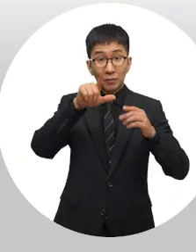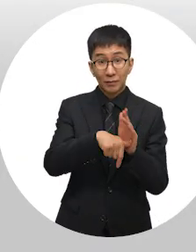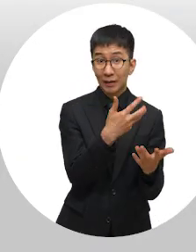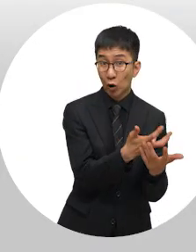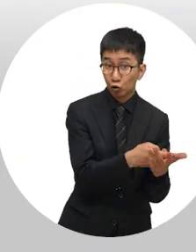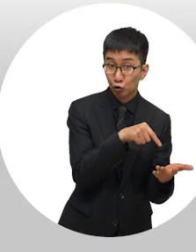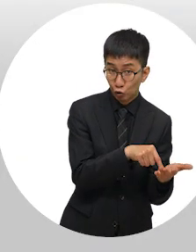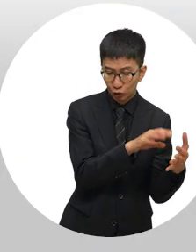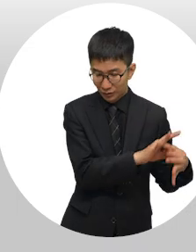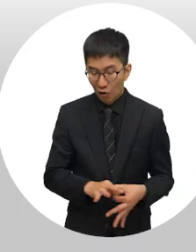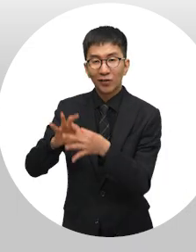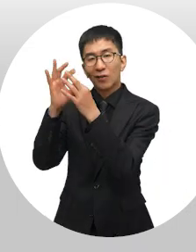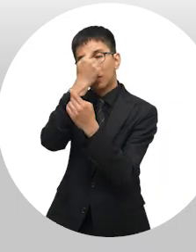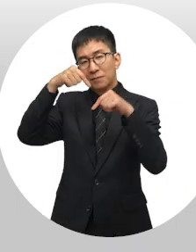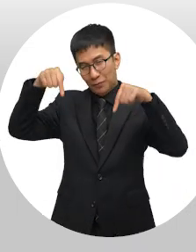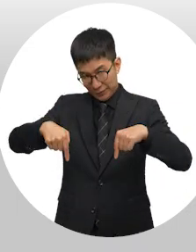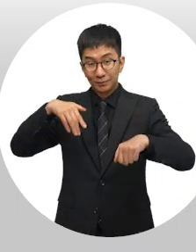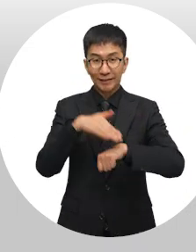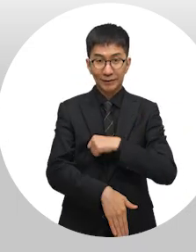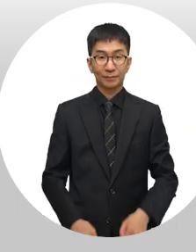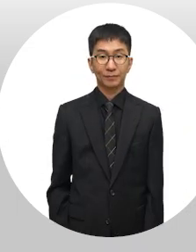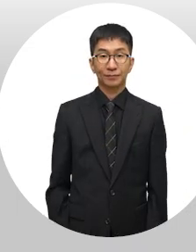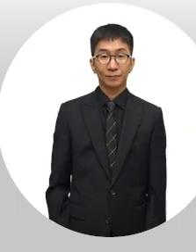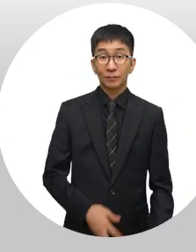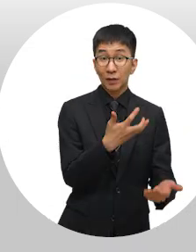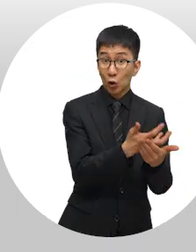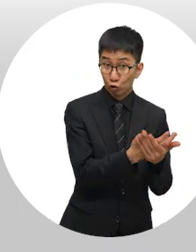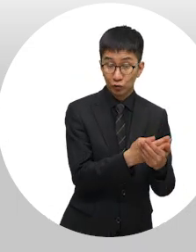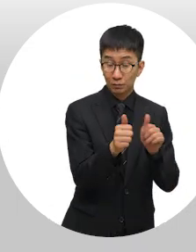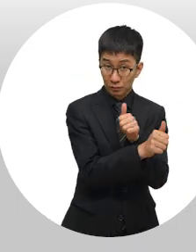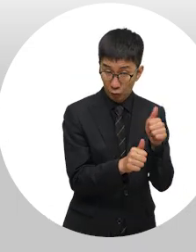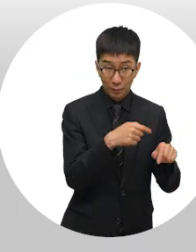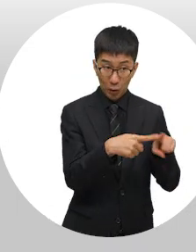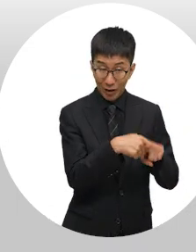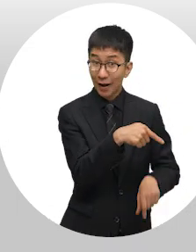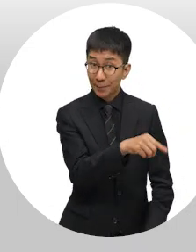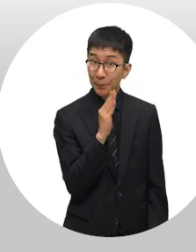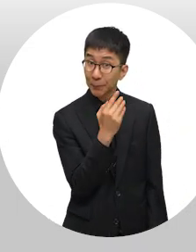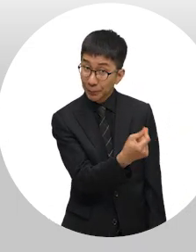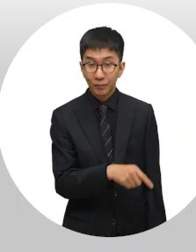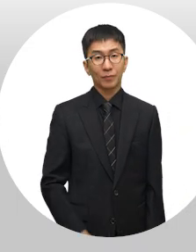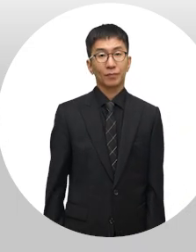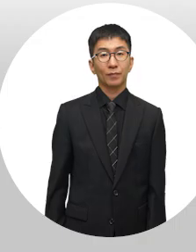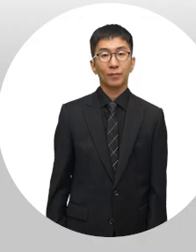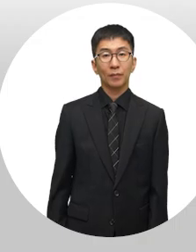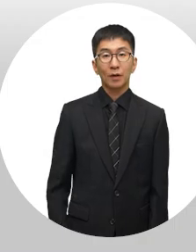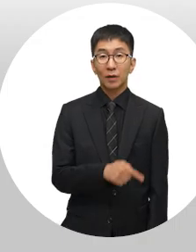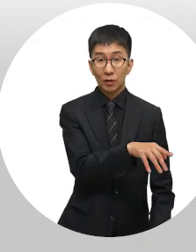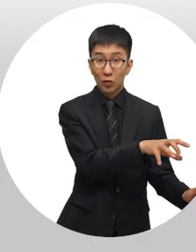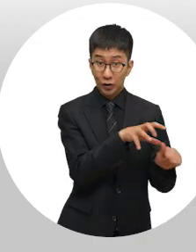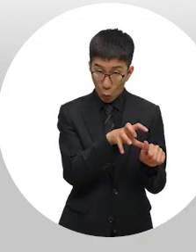면접은 서류평가 평가 항목과의 연계성이 높다는 것인데요. 서류평가위원이 평가 과정에서 확인한 평가 항목별